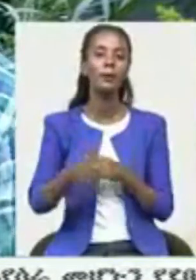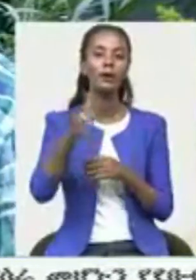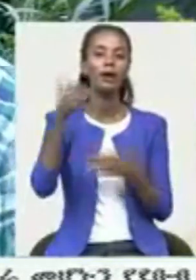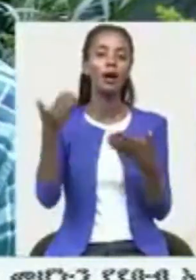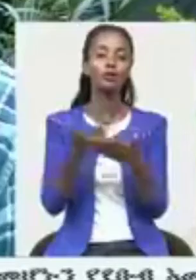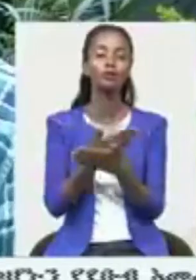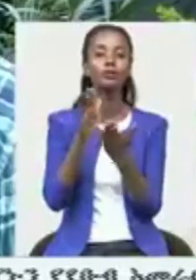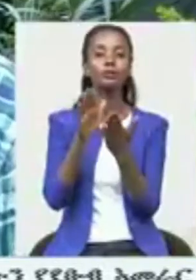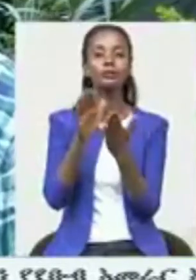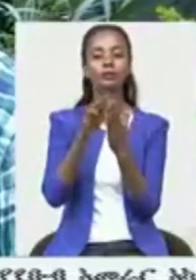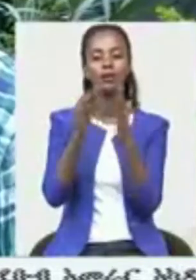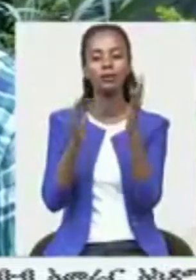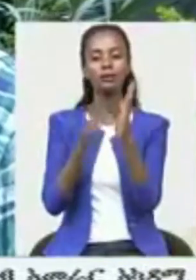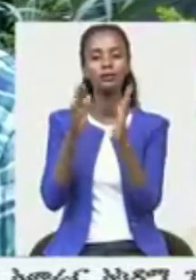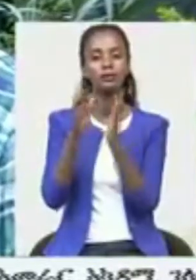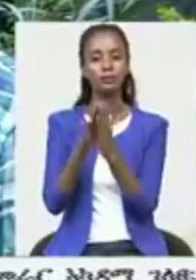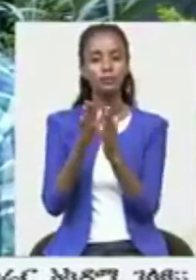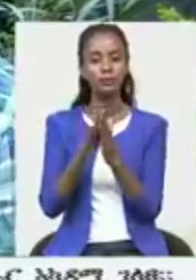ስርዓተ ትምህርት